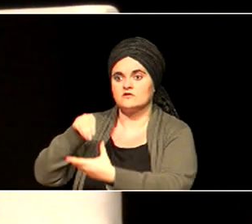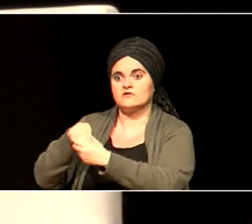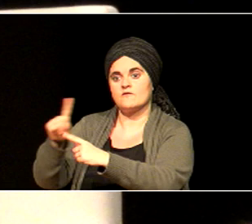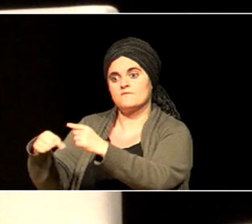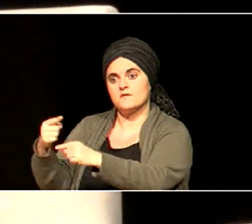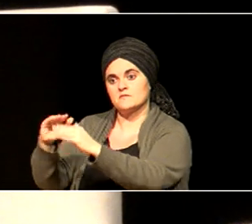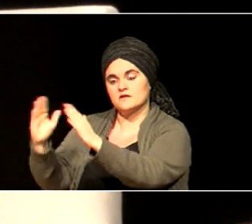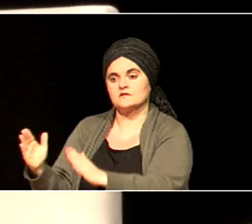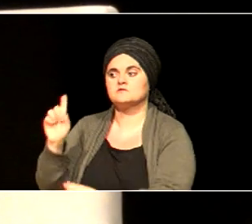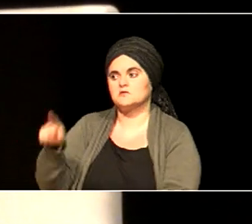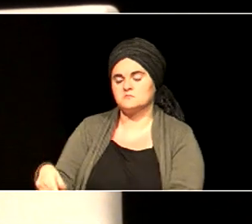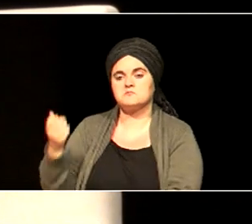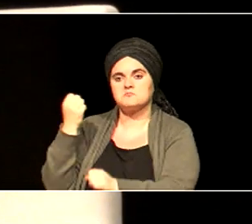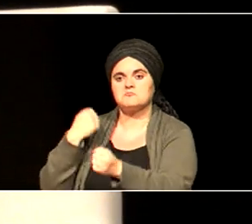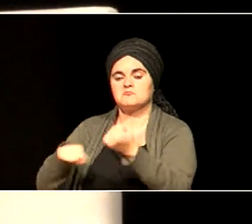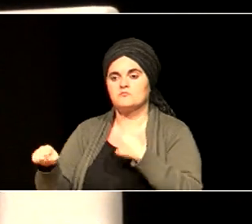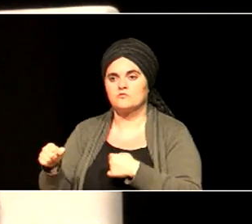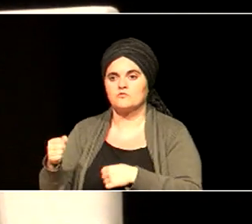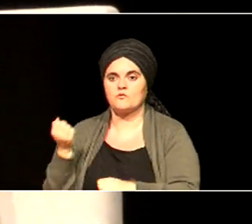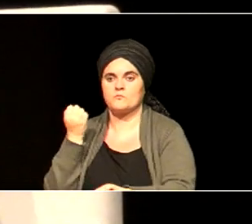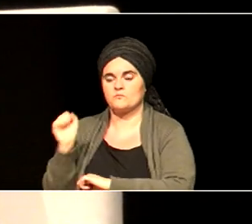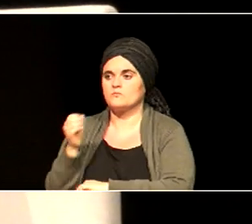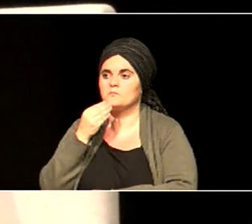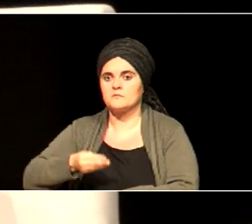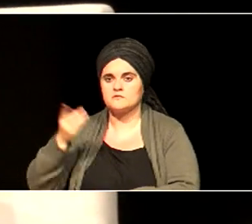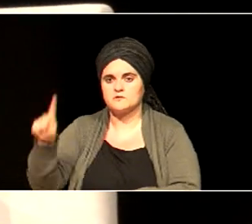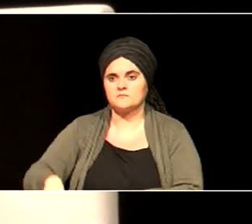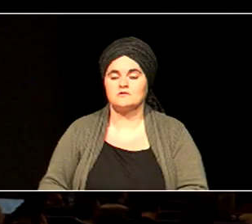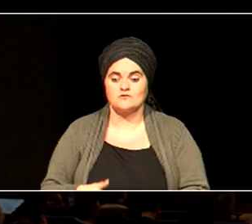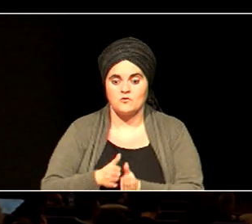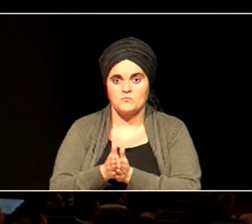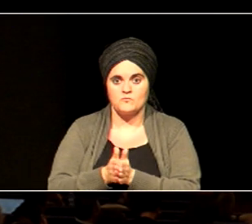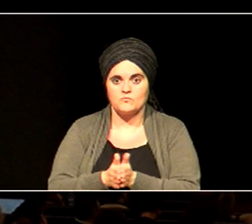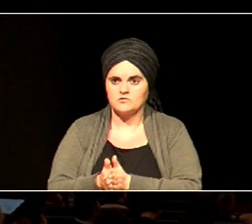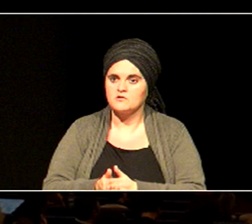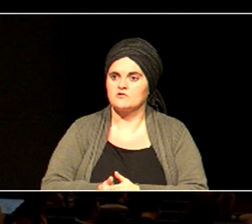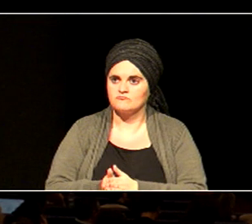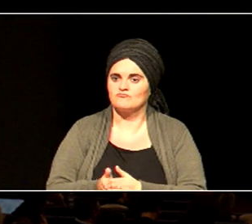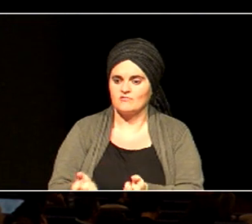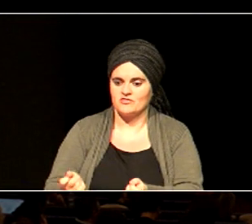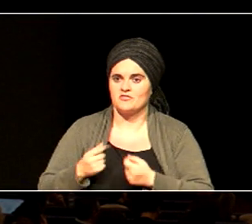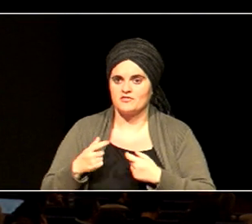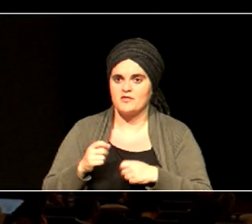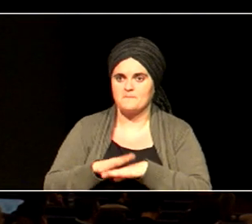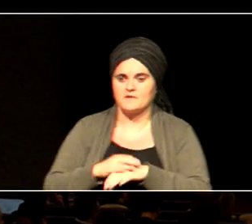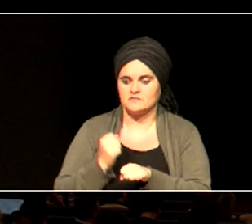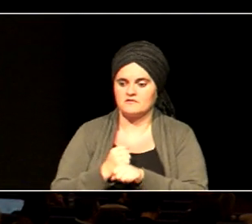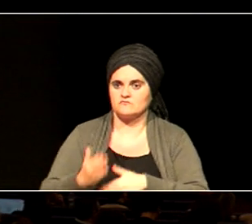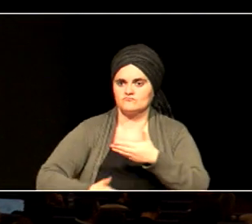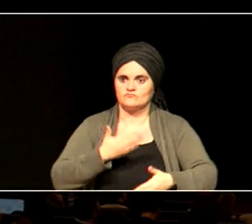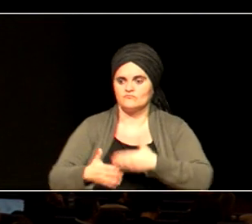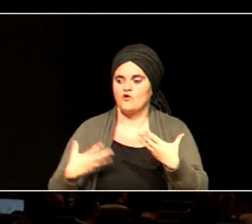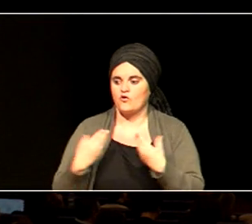asko egokiagoa daukala. Orduan, motivazio izugarria ematen digu horrek, ba, lanean jarraitzeko ikasle